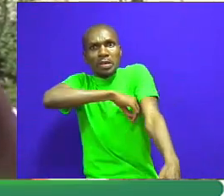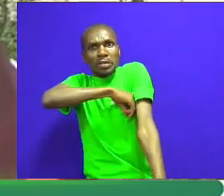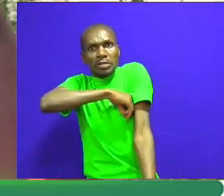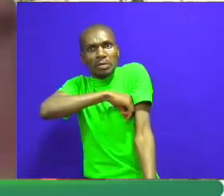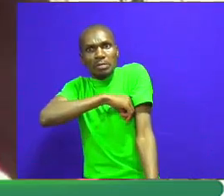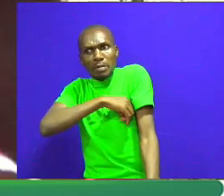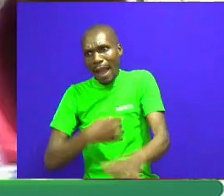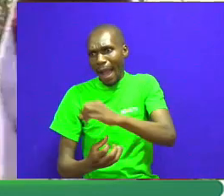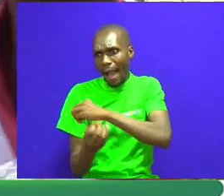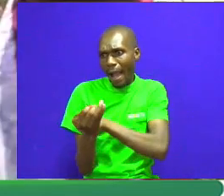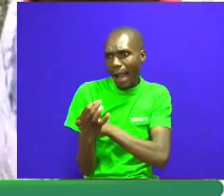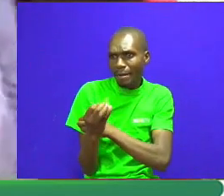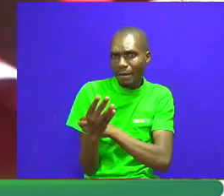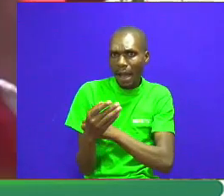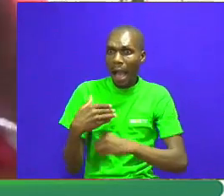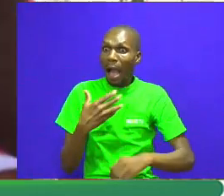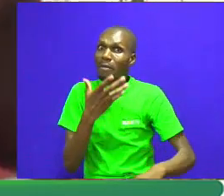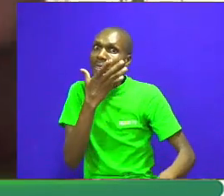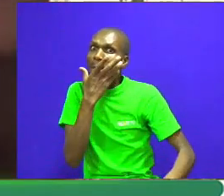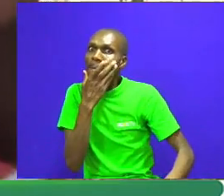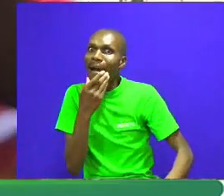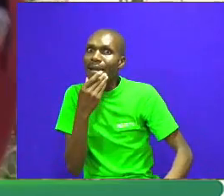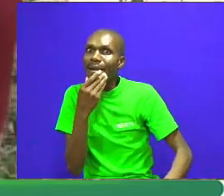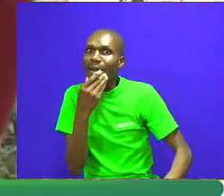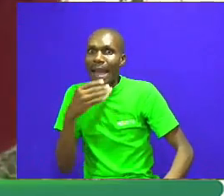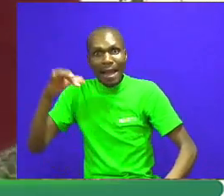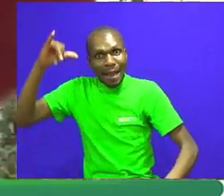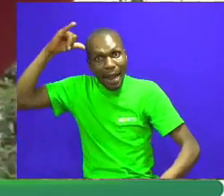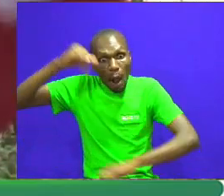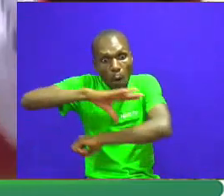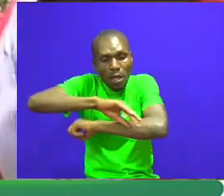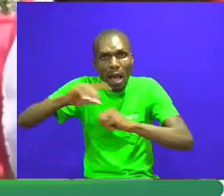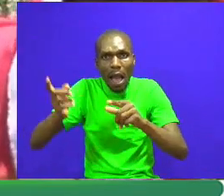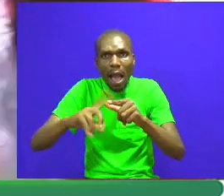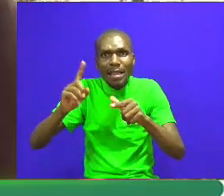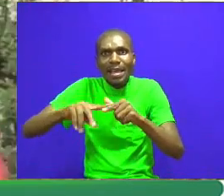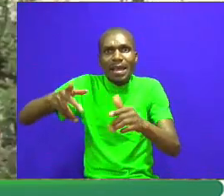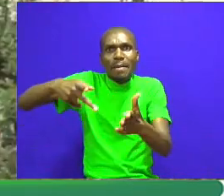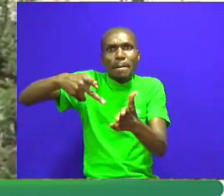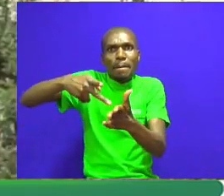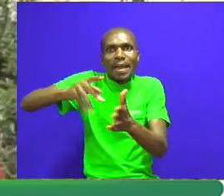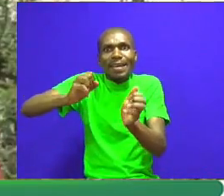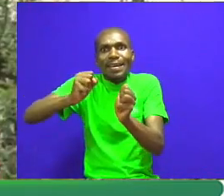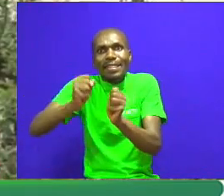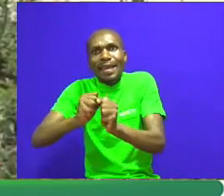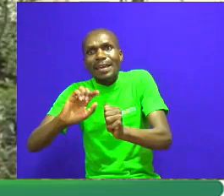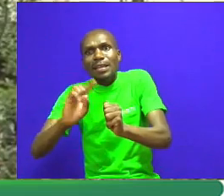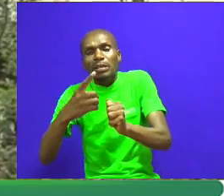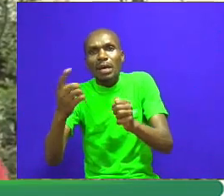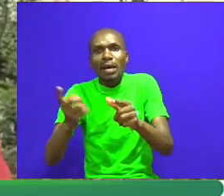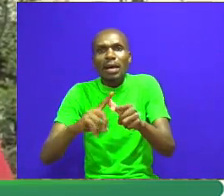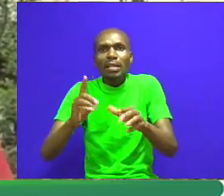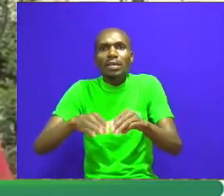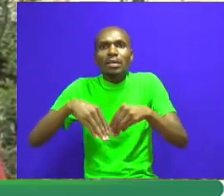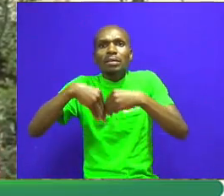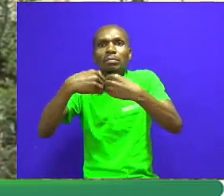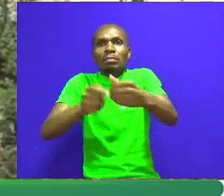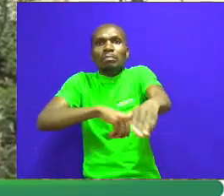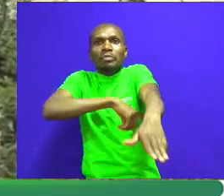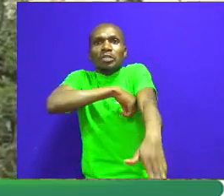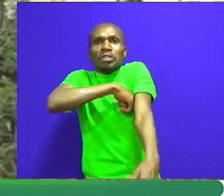huyu mzee, kuna mzee alikuwa ameibiwa hapo ng'ombe, aliambiwa atoe 10,000 ipewe chifu wa